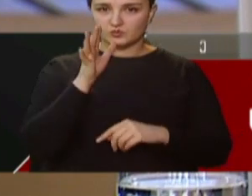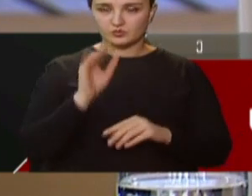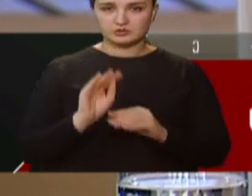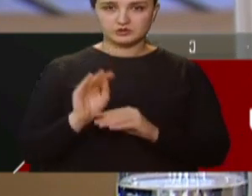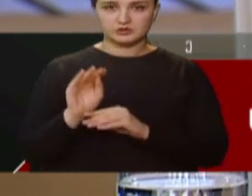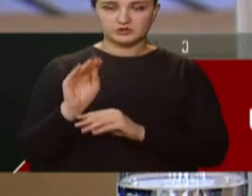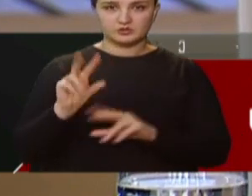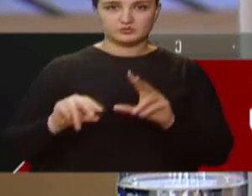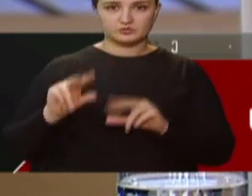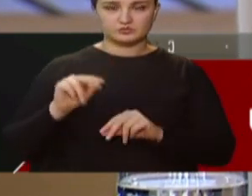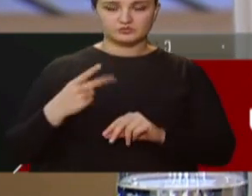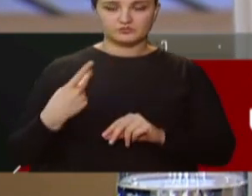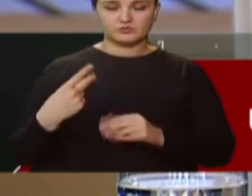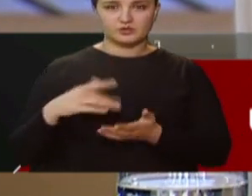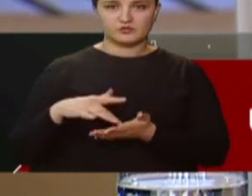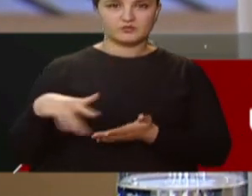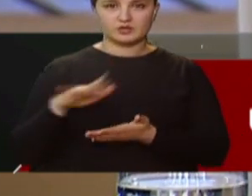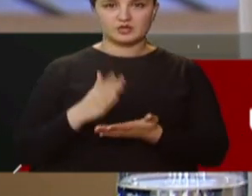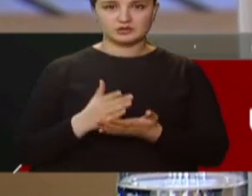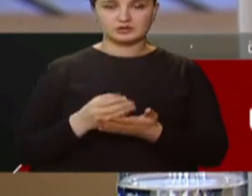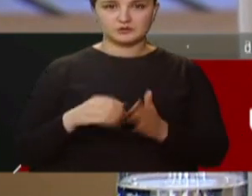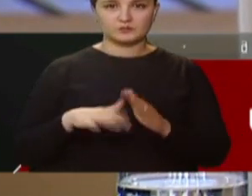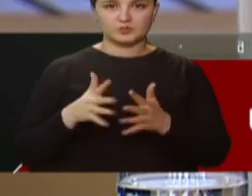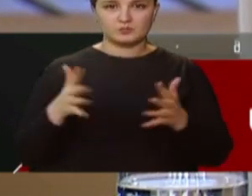თავისთავად აჩვენებს, რომ ჩვენს ქვეყნებს შორის არსებობს კიდევ